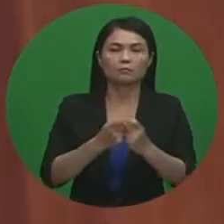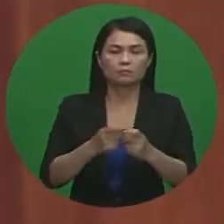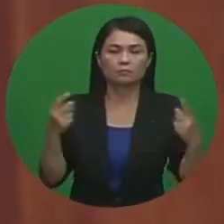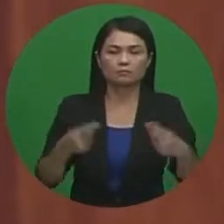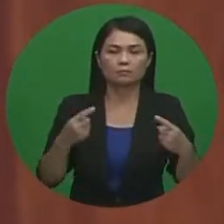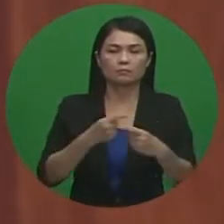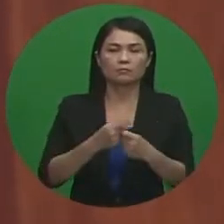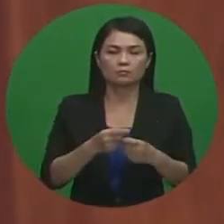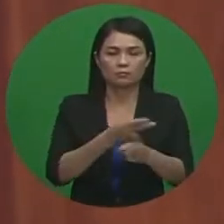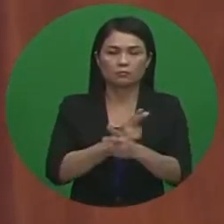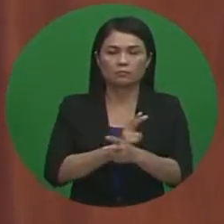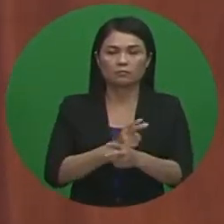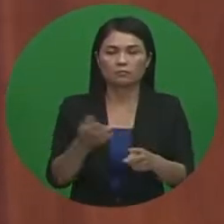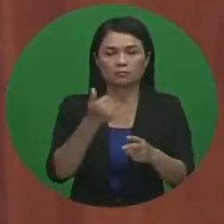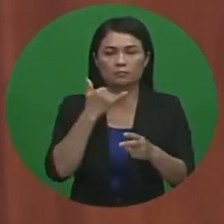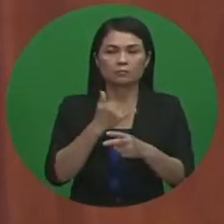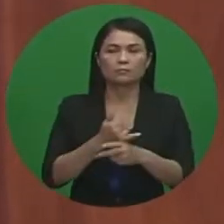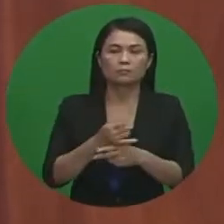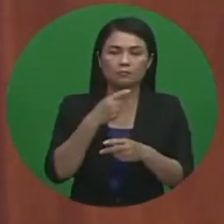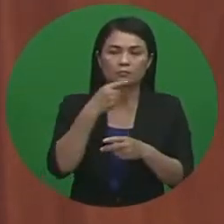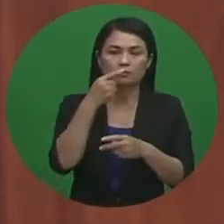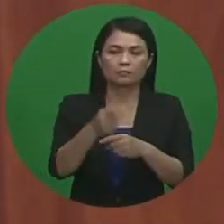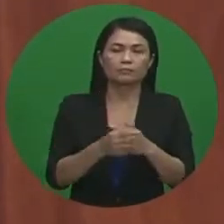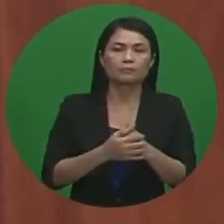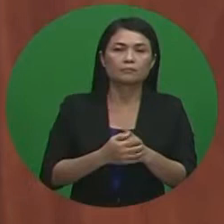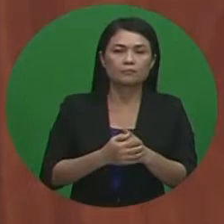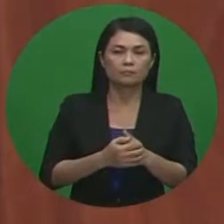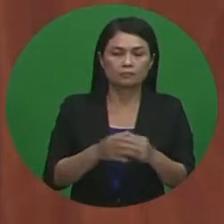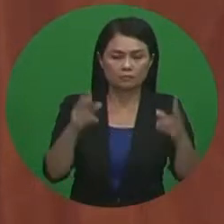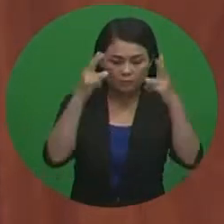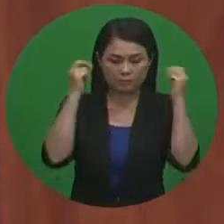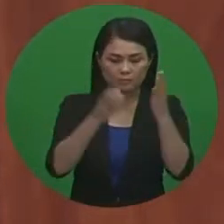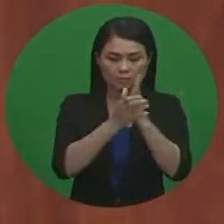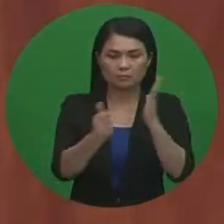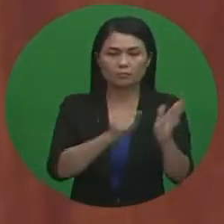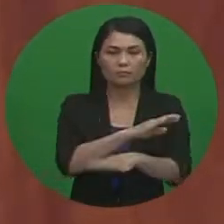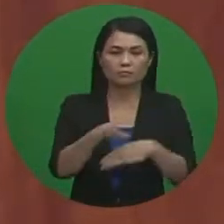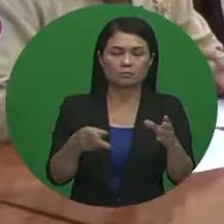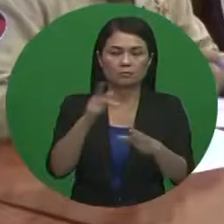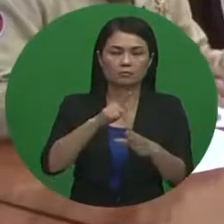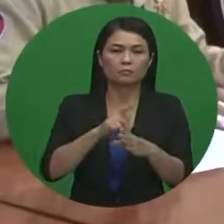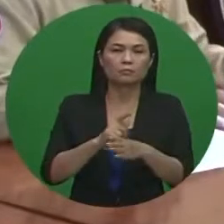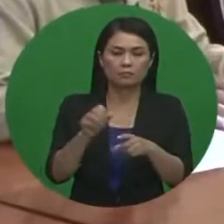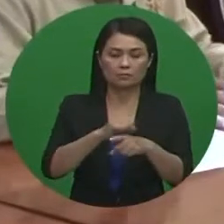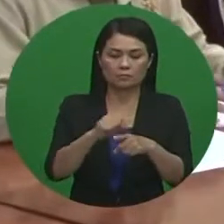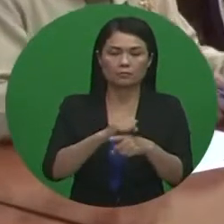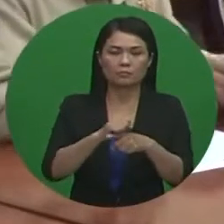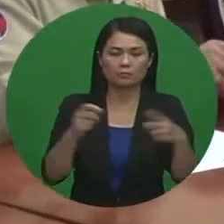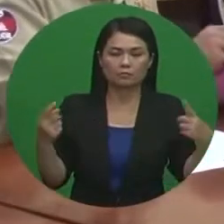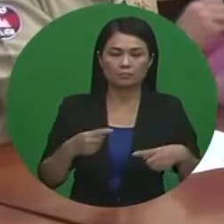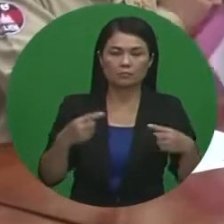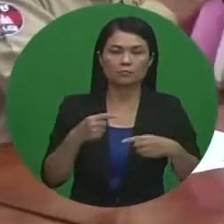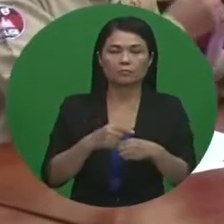យុទ្ធប្រឆាំងផលិតផលខ្លាញ់ខ្លាយមានប្រសាសន៍លើកឡើងថាមន្ត្រីជំនាញទាំងអស់ត្រូវចូលរួមក្នុងវគ្គបណ្ដុះបណ្ដាលប្រយុទ្ធប្រ